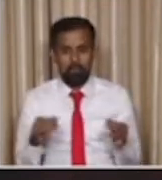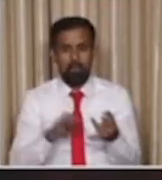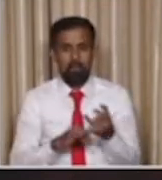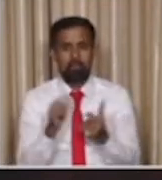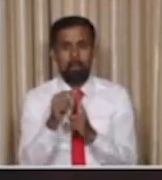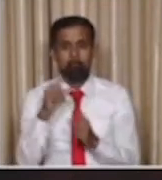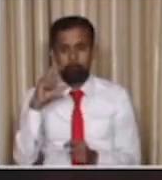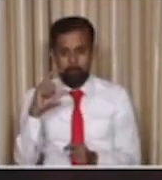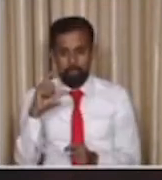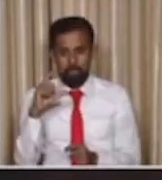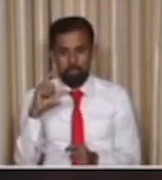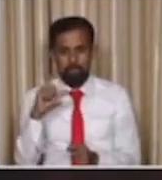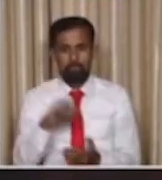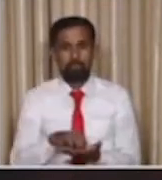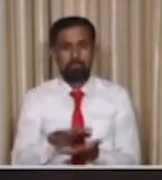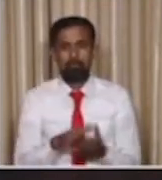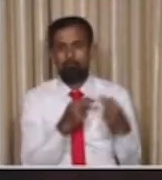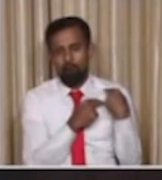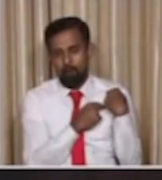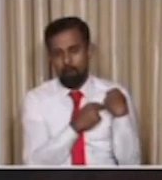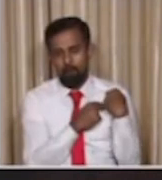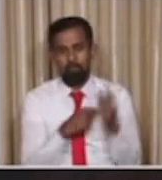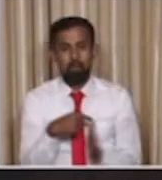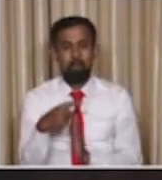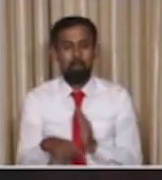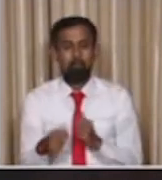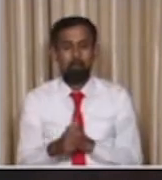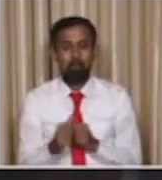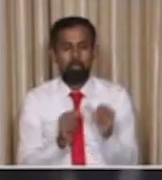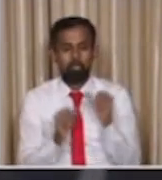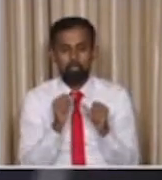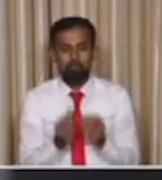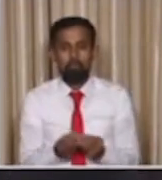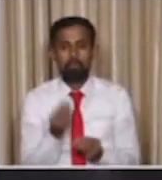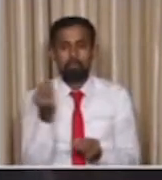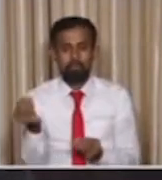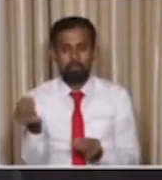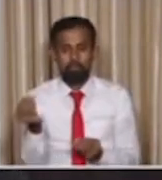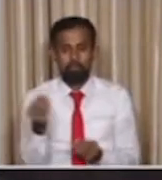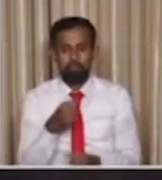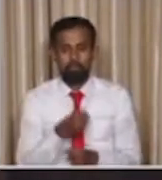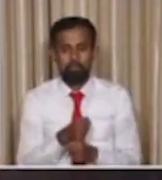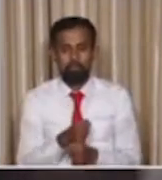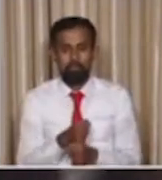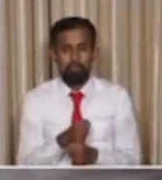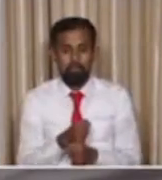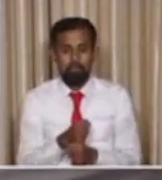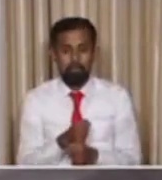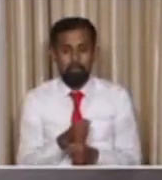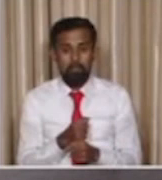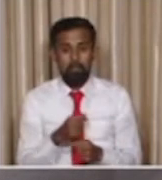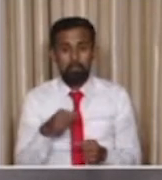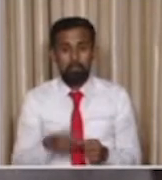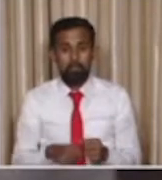එක තමයි ඒක තීරණය කරන්නේ. මෙරට නිෂ්පාදන ඖෂධ වර්ග ලබා දෙන්නේ රාජ්‍ය ඖෂධ නිෂ්පාදන